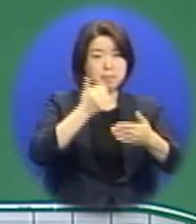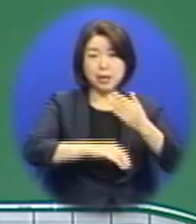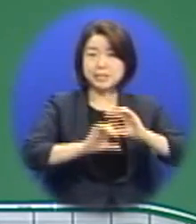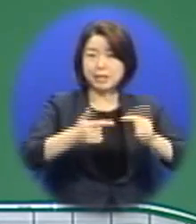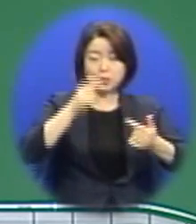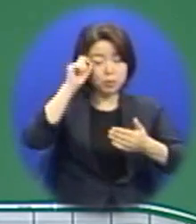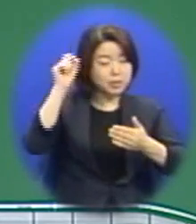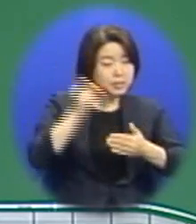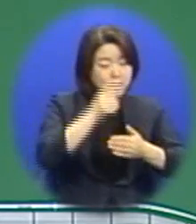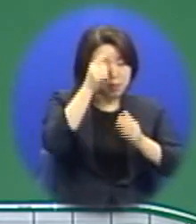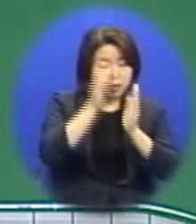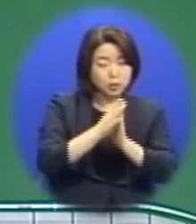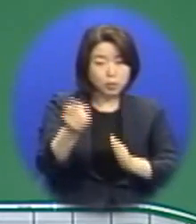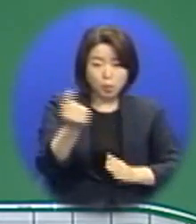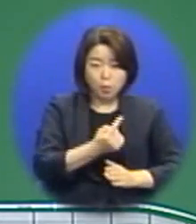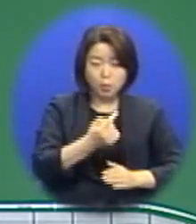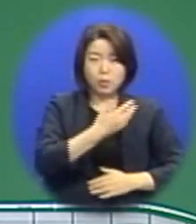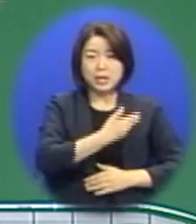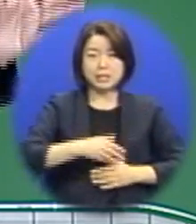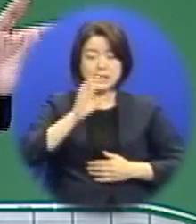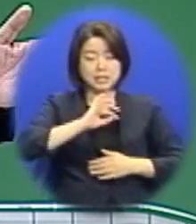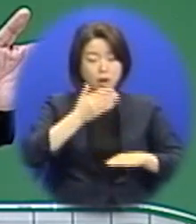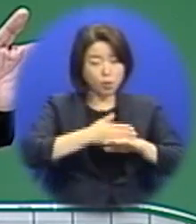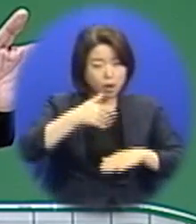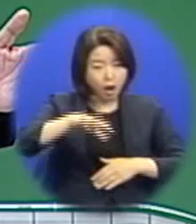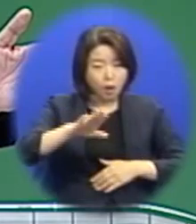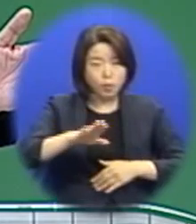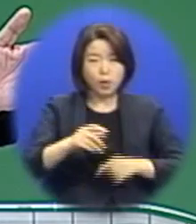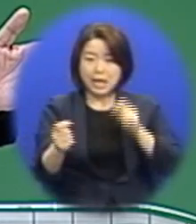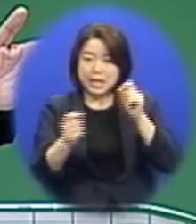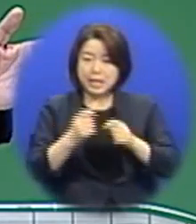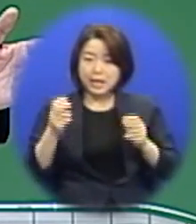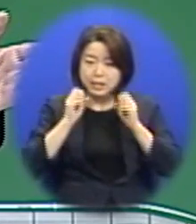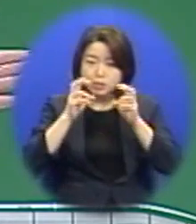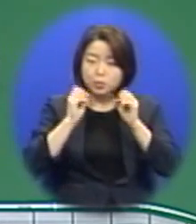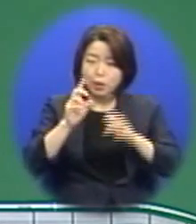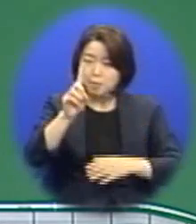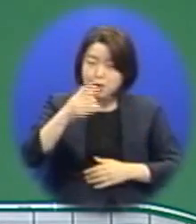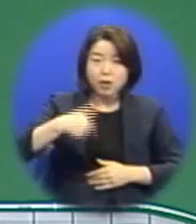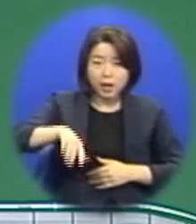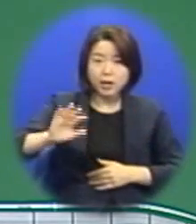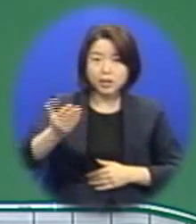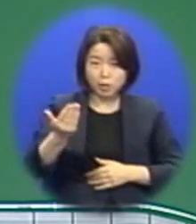되고 제자훈련 받아야 되고 단기선교도 한 번은 가야 되고